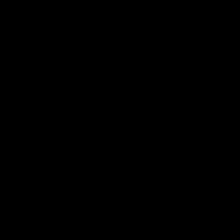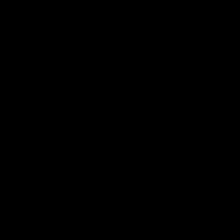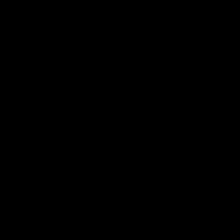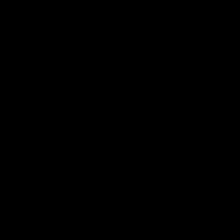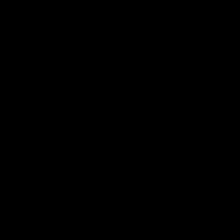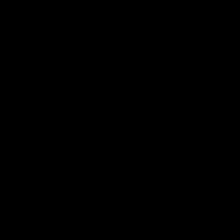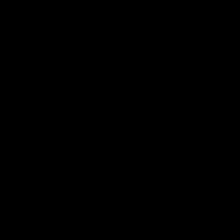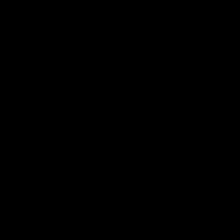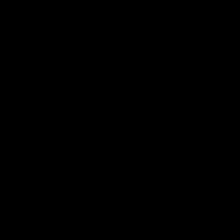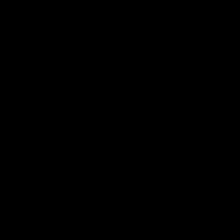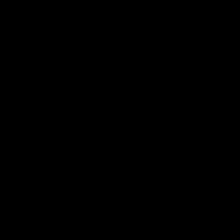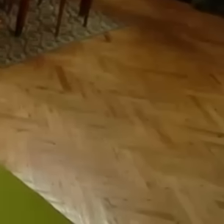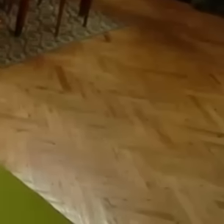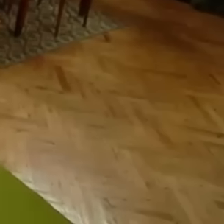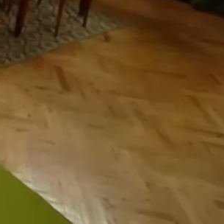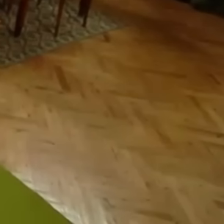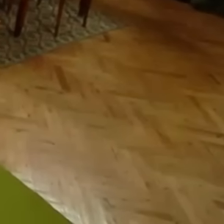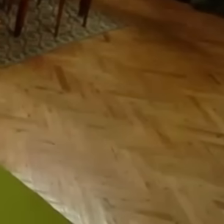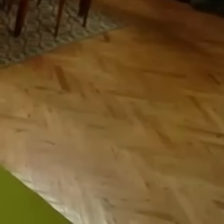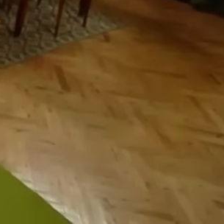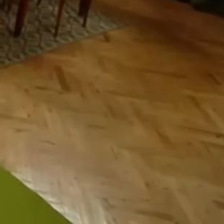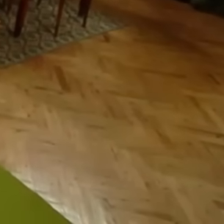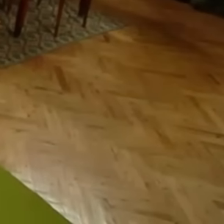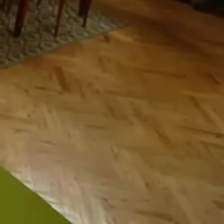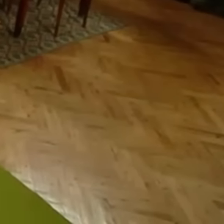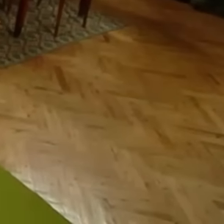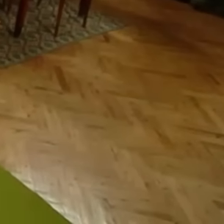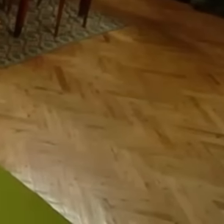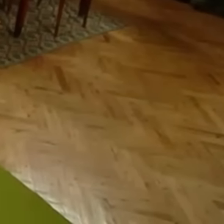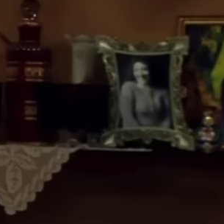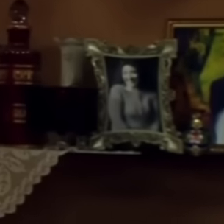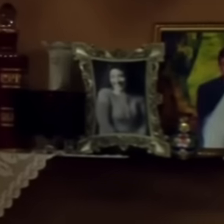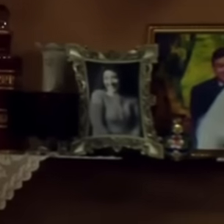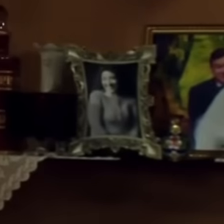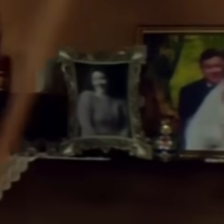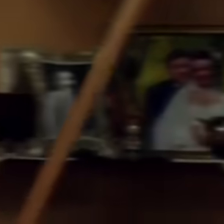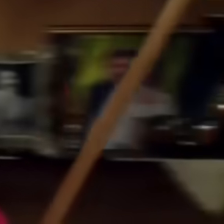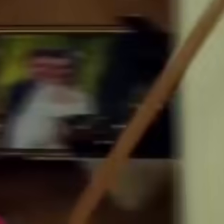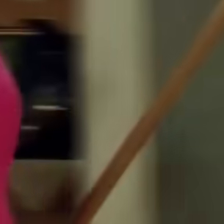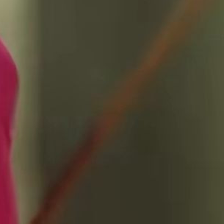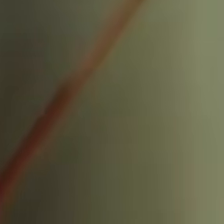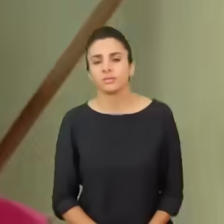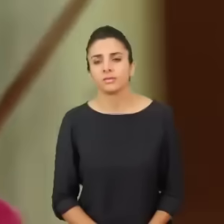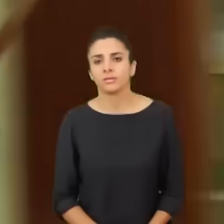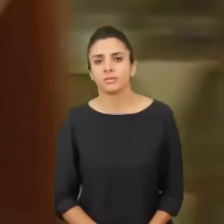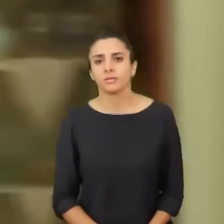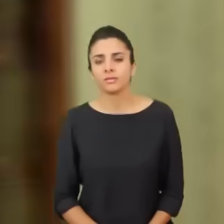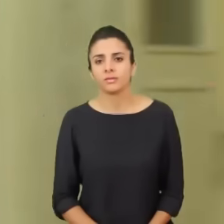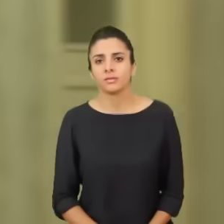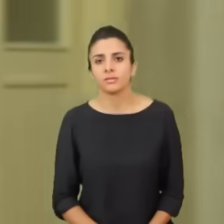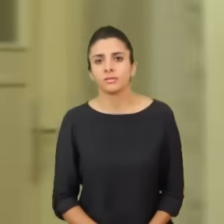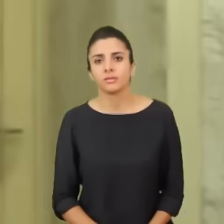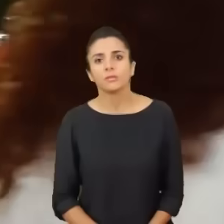Fehmi, Ahmet ve Nazlı sahur yemeğindeler. Nazlı şu kızım bastırmayı ver bakayım. Rukiye elinde sopayla odadan çıktı.